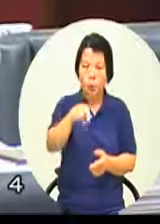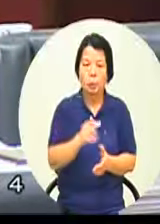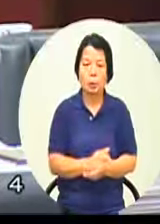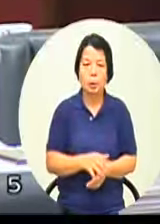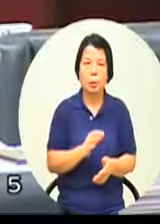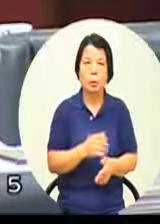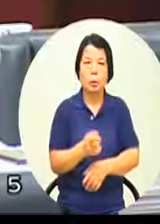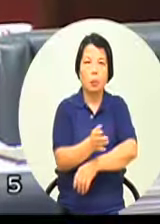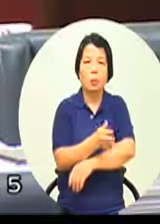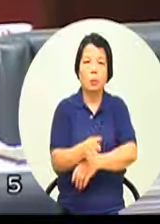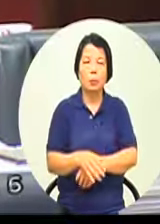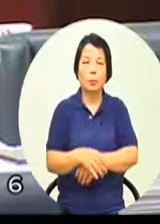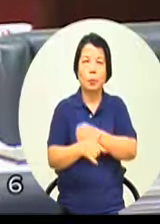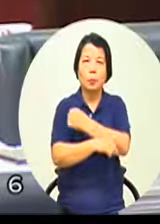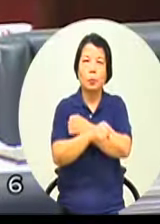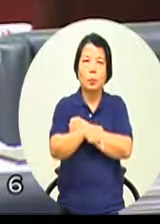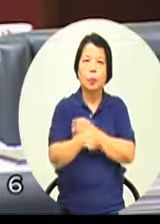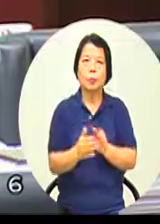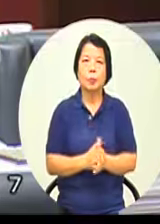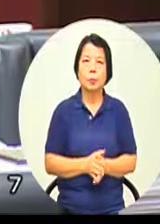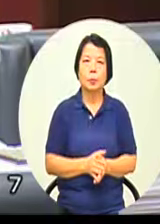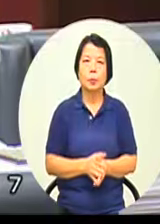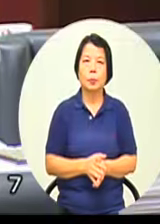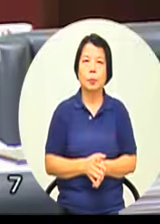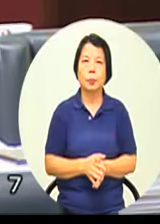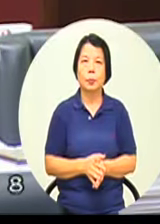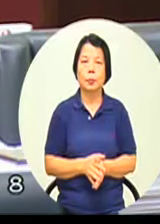面这里哈，就是